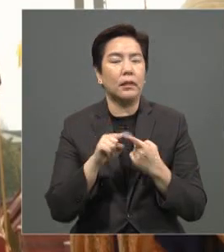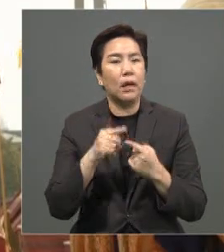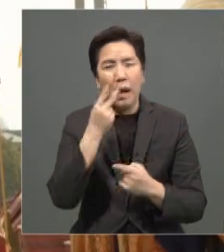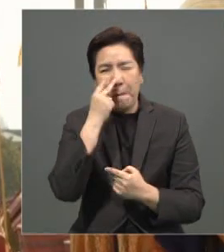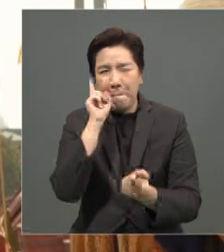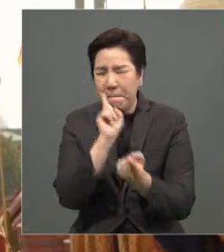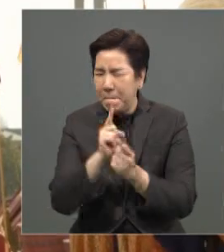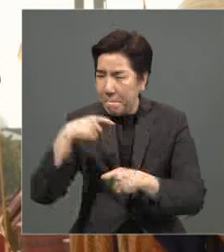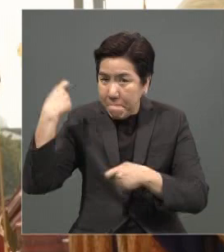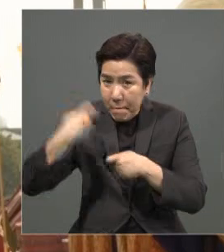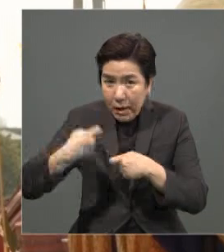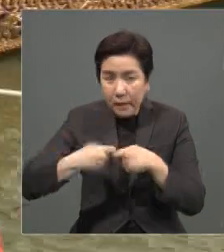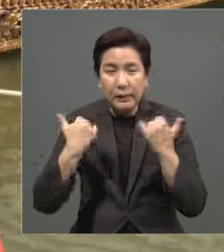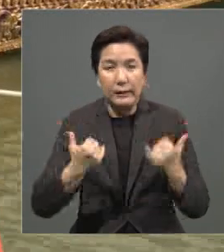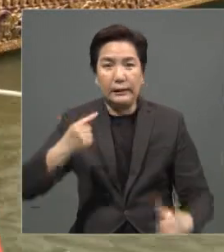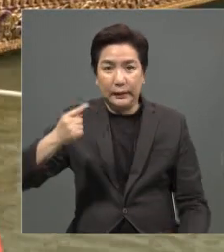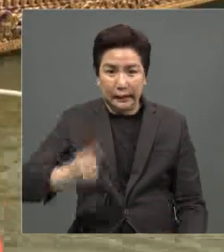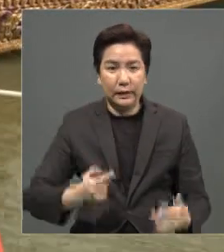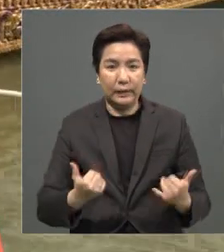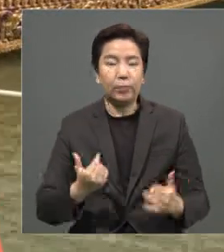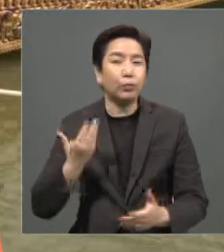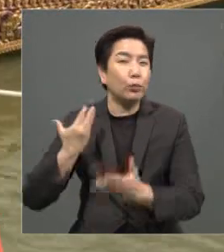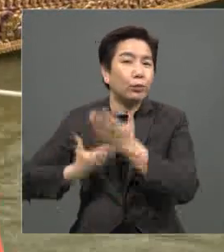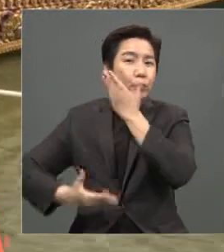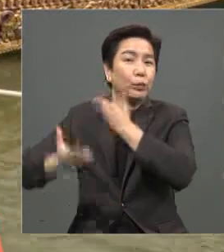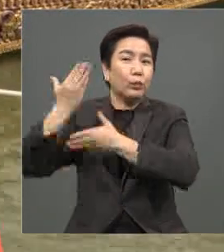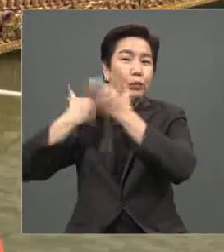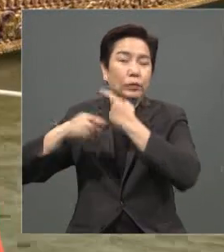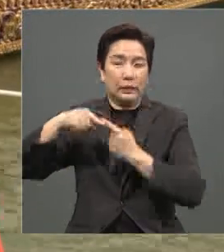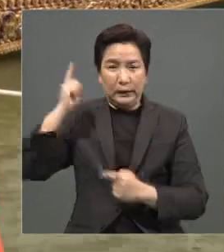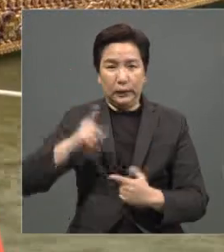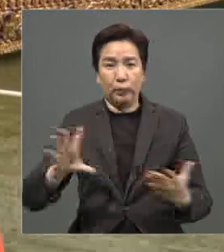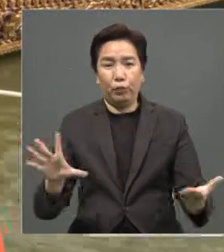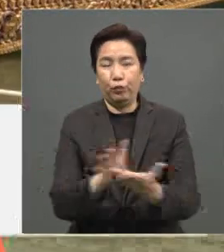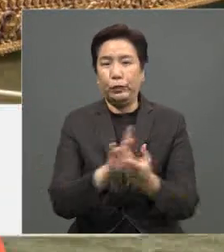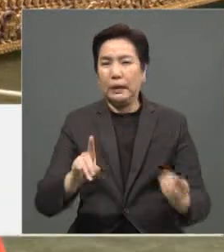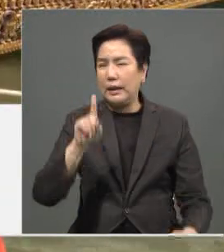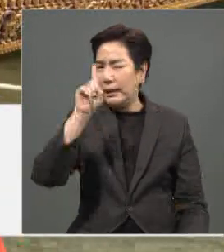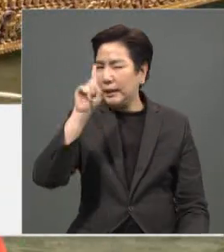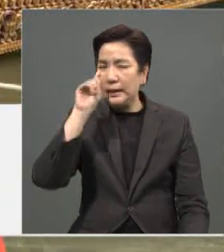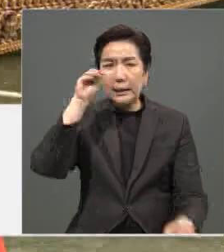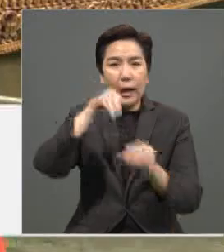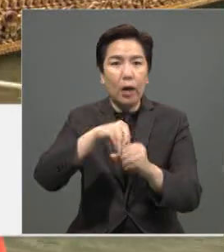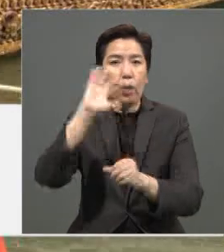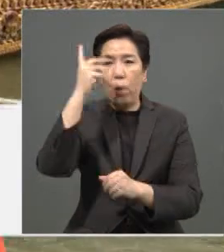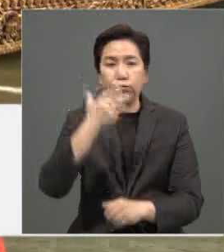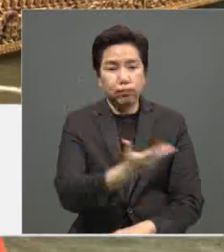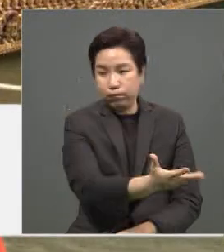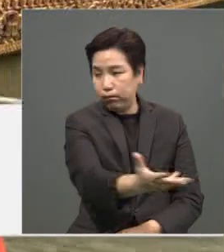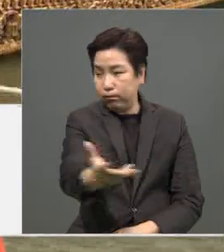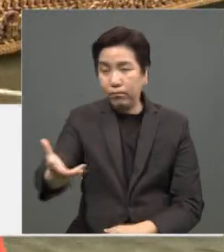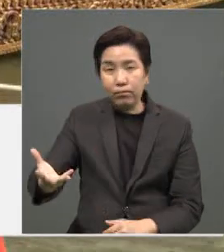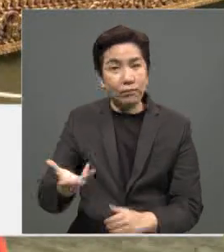าชมได้ยากยิ่งค่ะโบราณราชประเพณีหนึ่งเดียวในโลกที่ไม่มีชาติใดเสมอเห